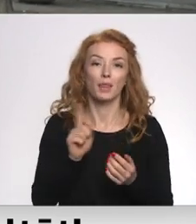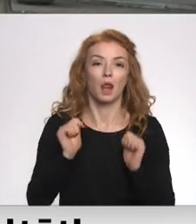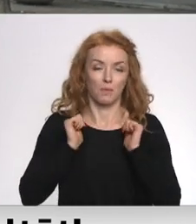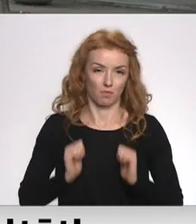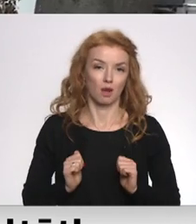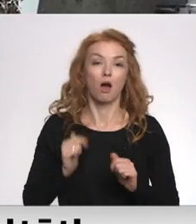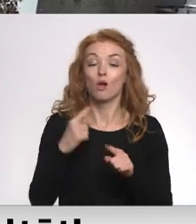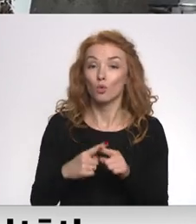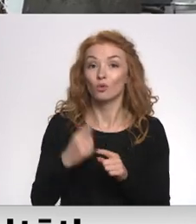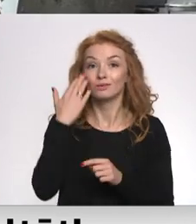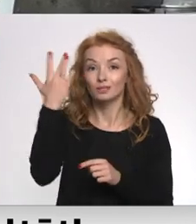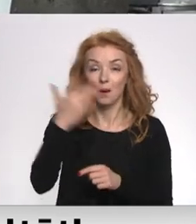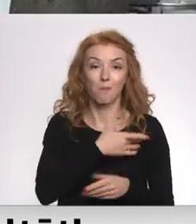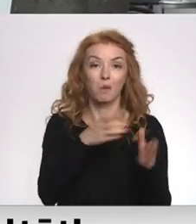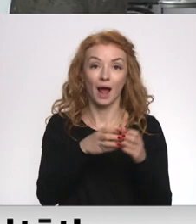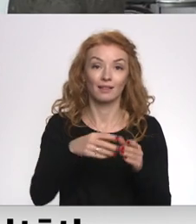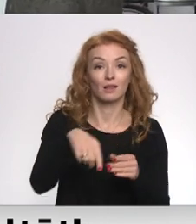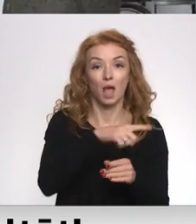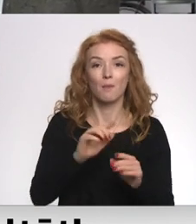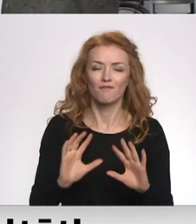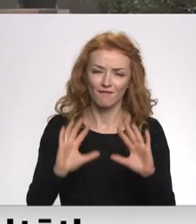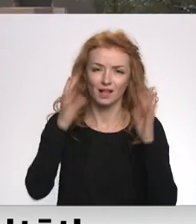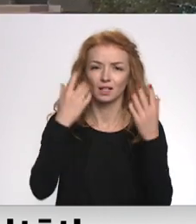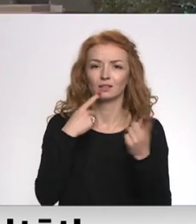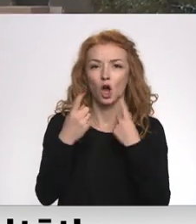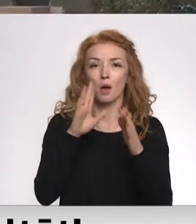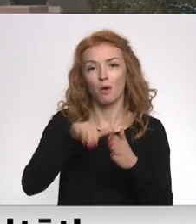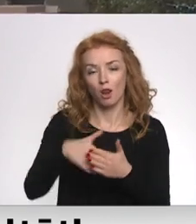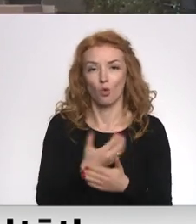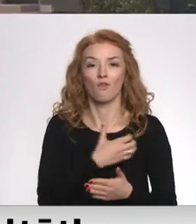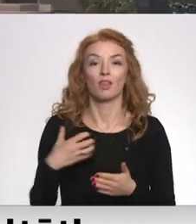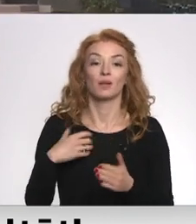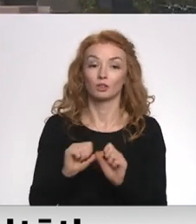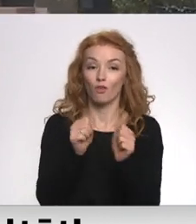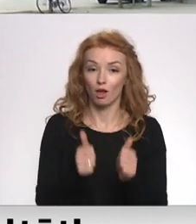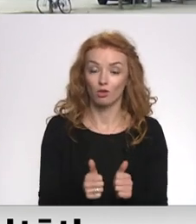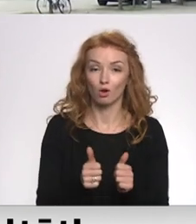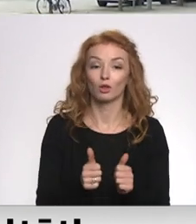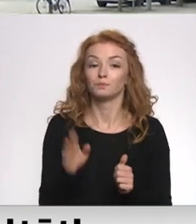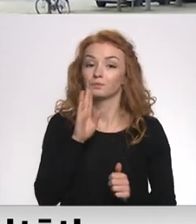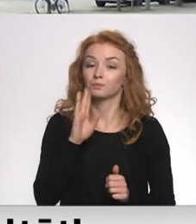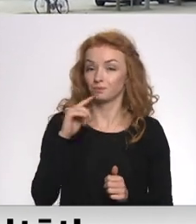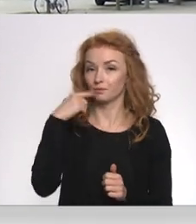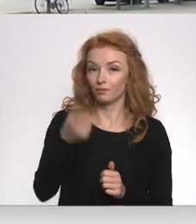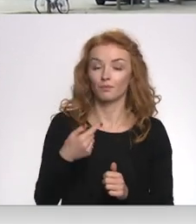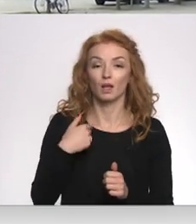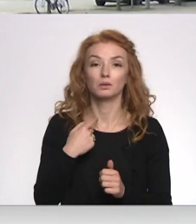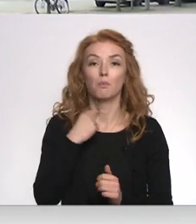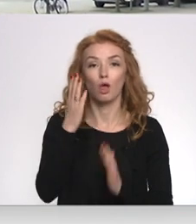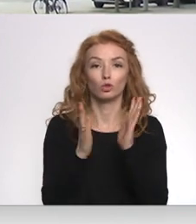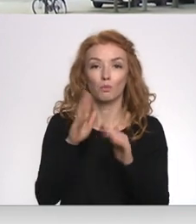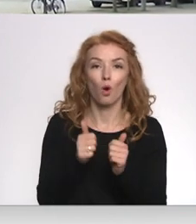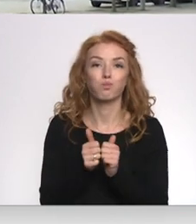apmierināti un cer, ka partijām veiksies sarunās par jaunās valdības veidošanu. Nē, es pa progresīvajiem